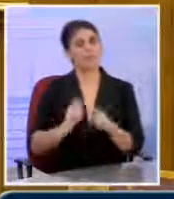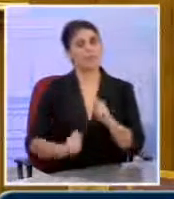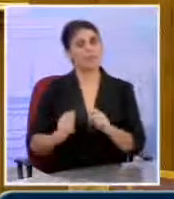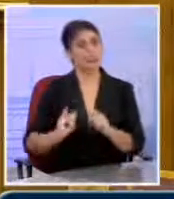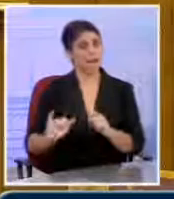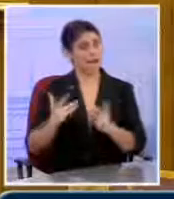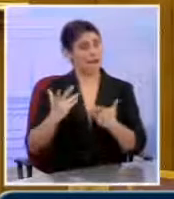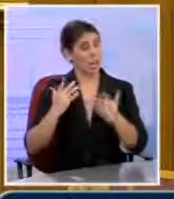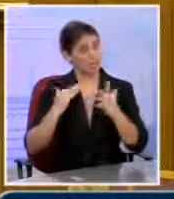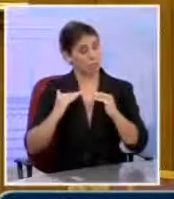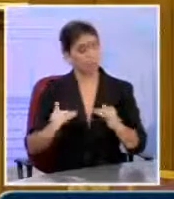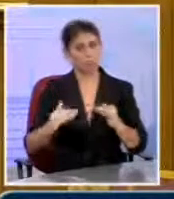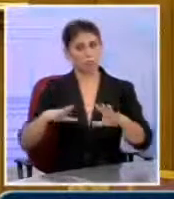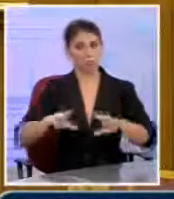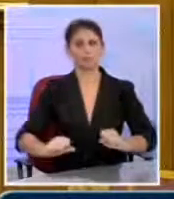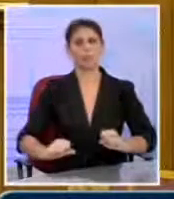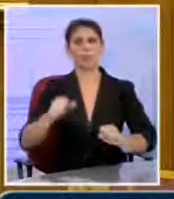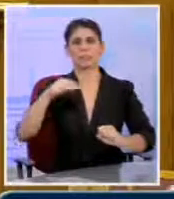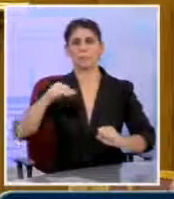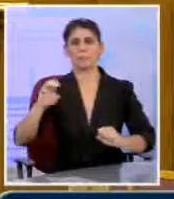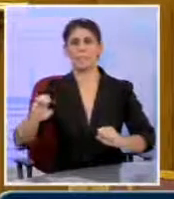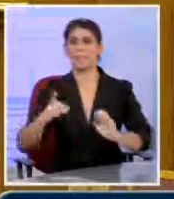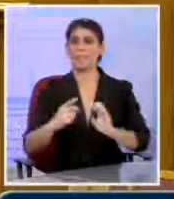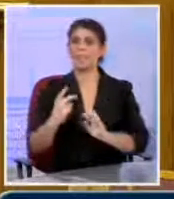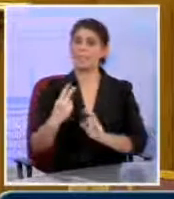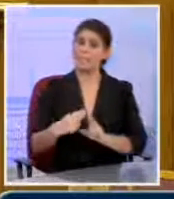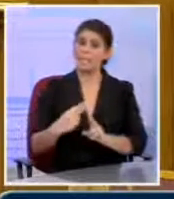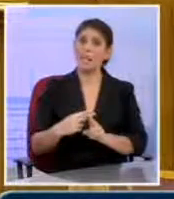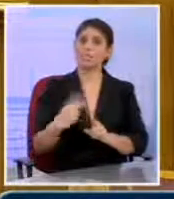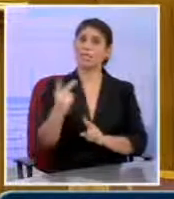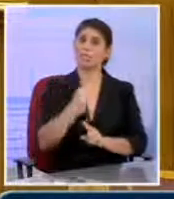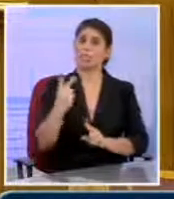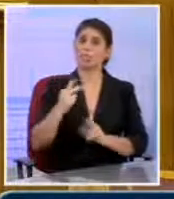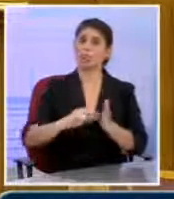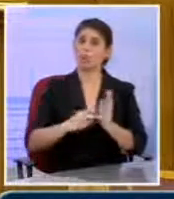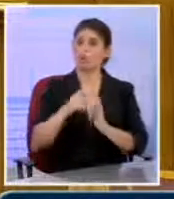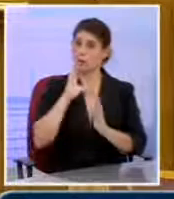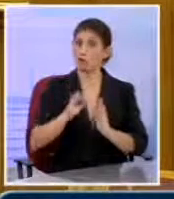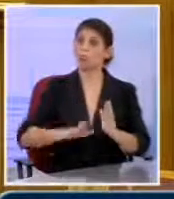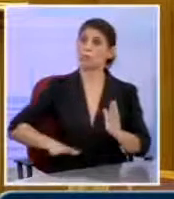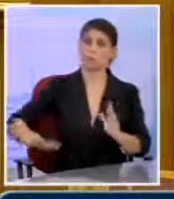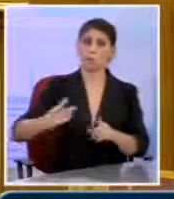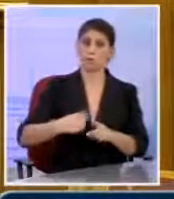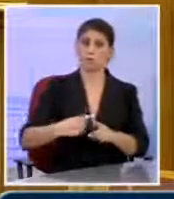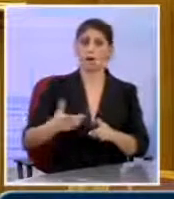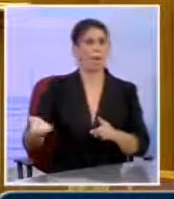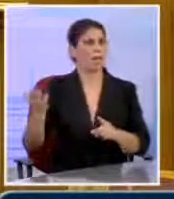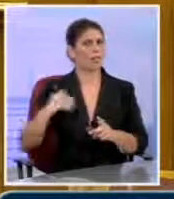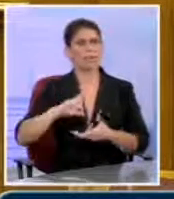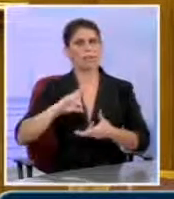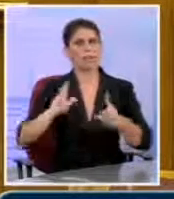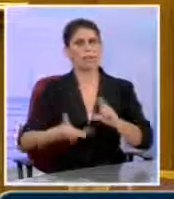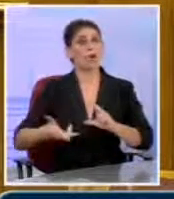ένα καθεστώς μέσα στα ΜΜΕ, αλλά κυρίως μέσα στην κοινωνική και οικονομική πραγματικότητα της χώρας. Δεν υπάρχει